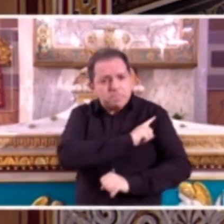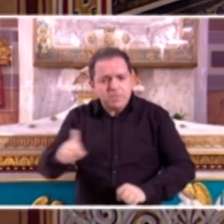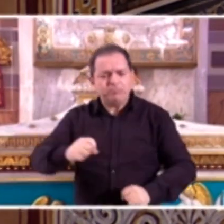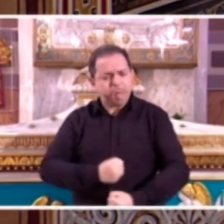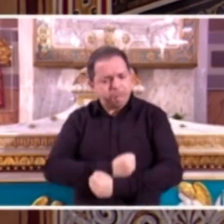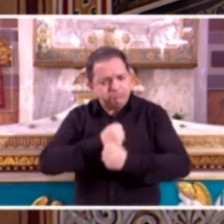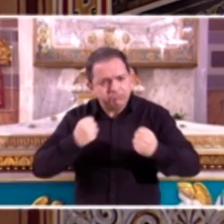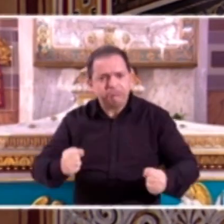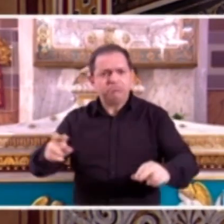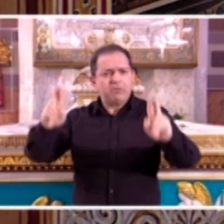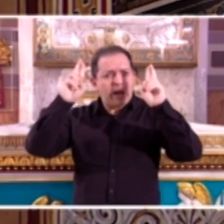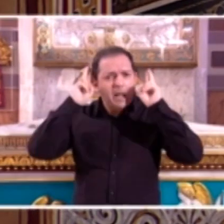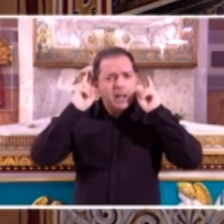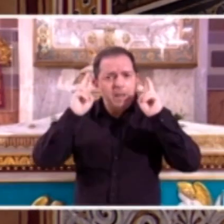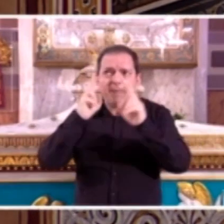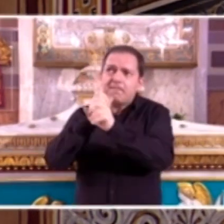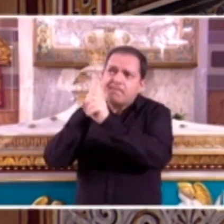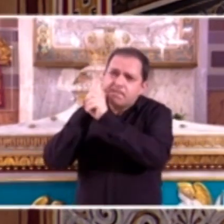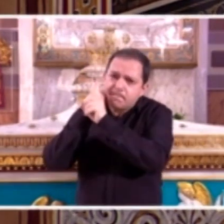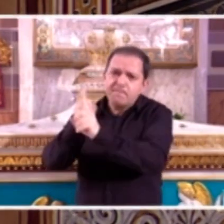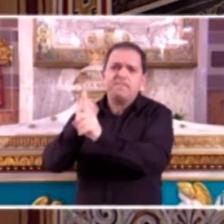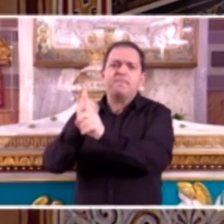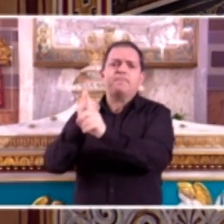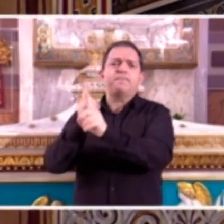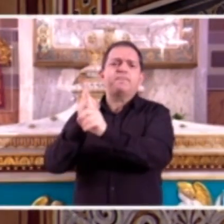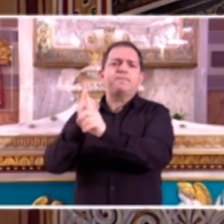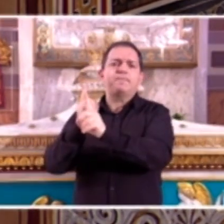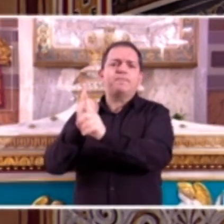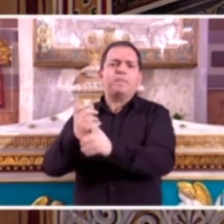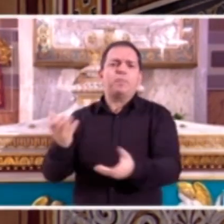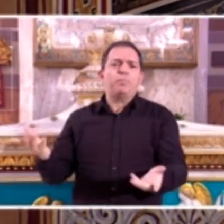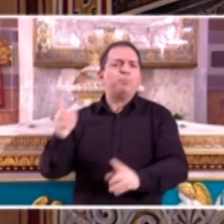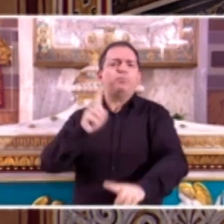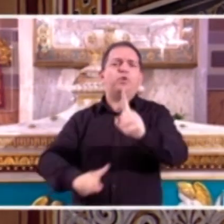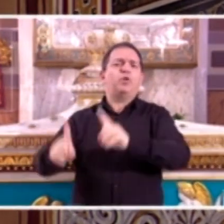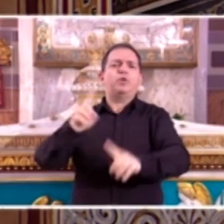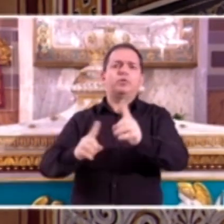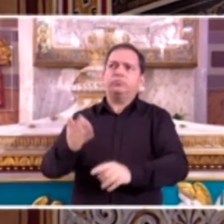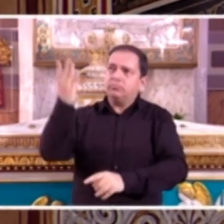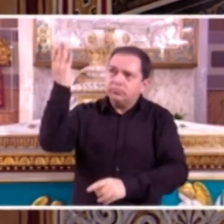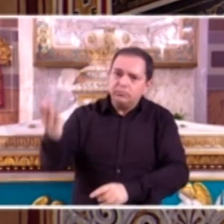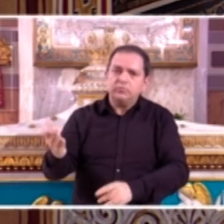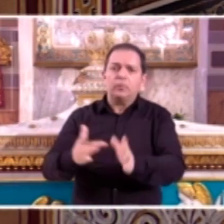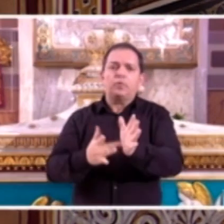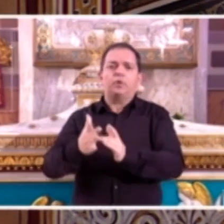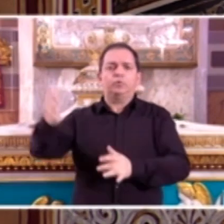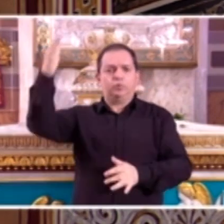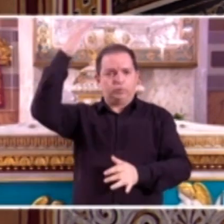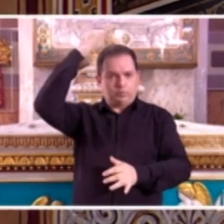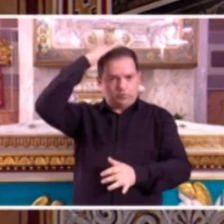στο άρρηκτο θεμέλιο της ελπίδος που είναι ο Ιησούς Χριστός, ο